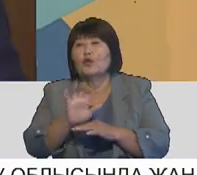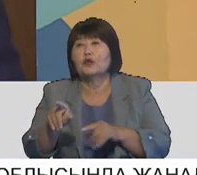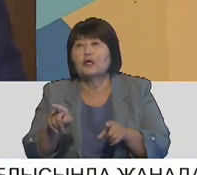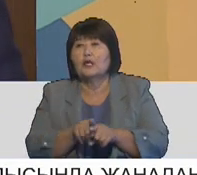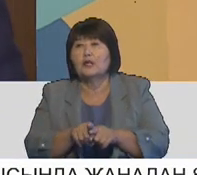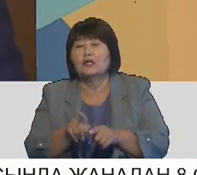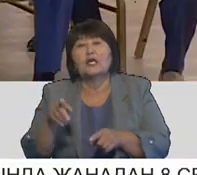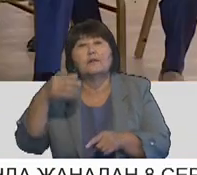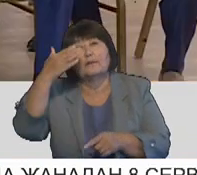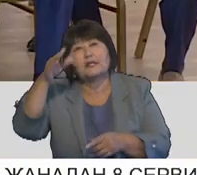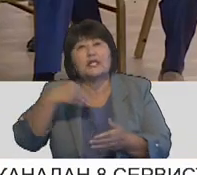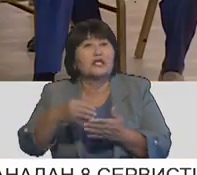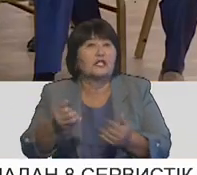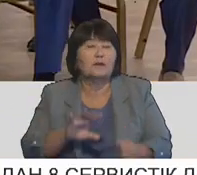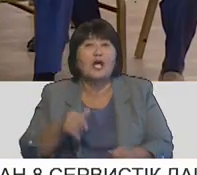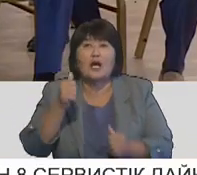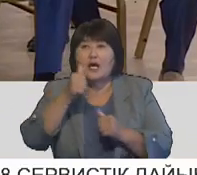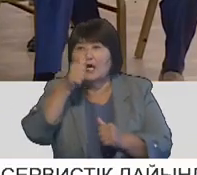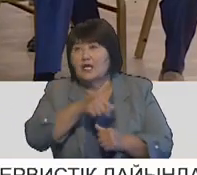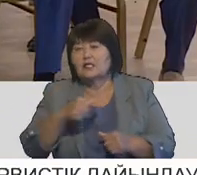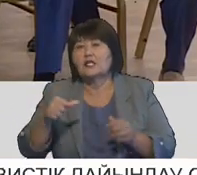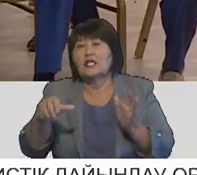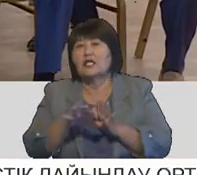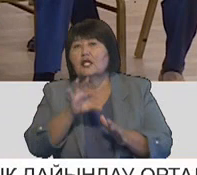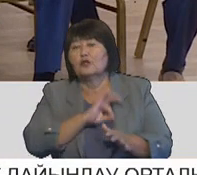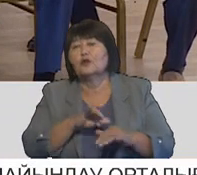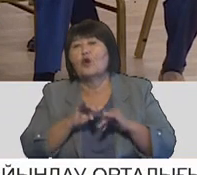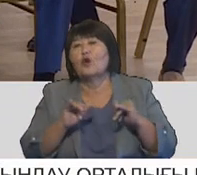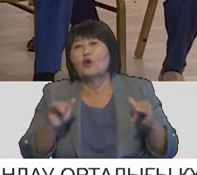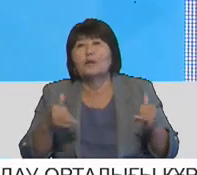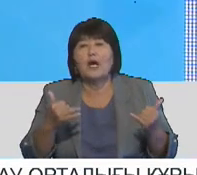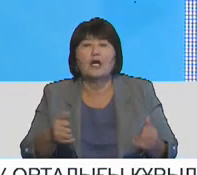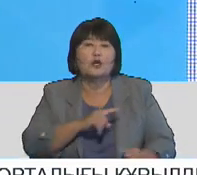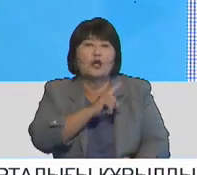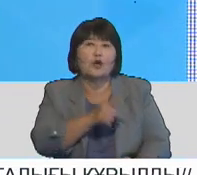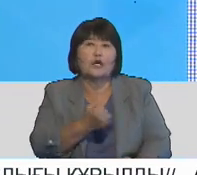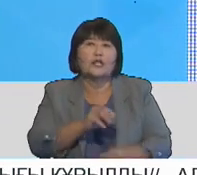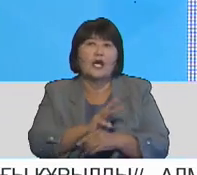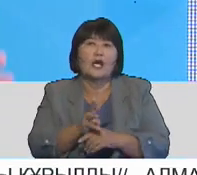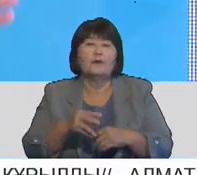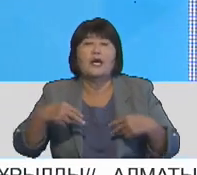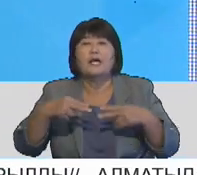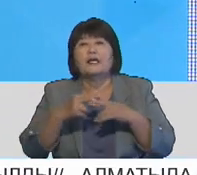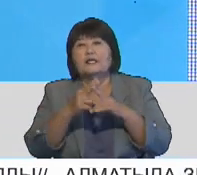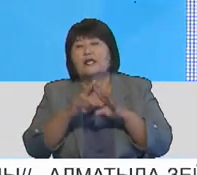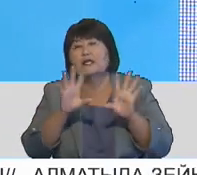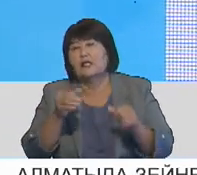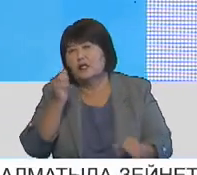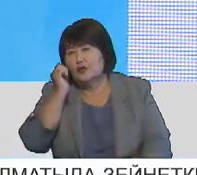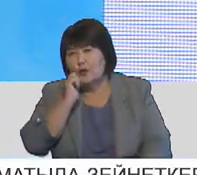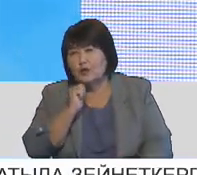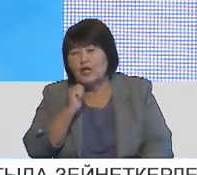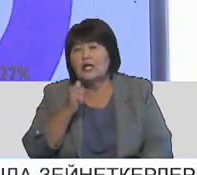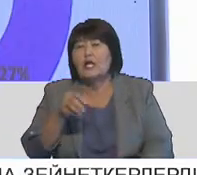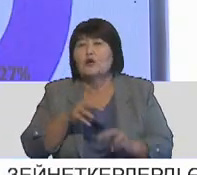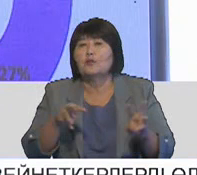елдер сатып алмайтын болады. Жылдан жылға энергия тұтыну көлемі ұлғайып барады. Ал қуат көзімен қамтитын станциялардың дені тозған.